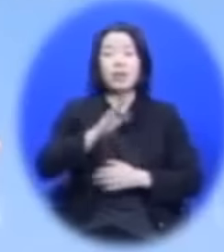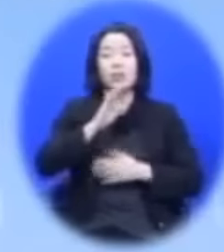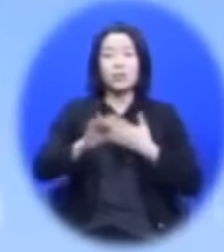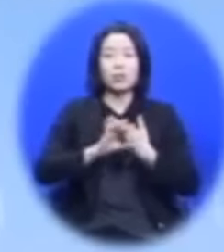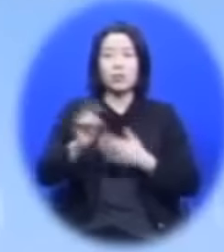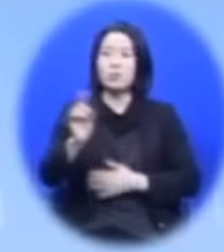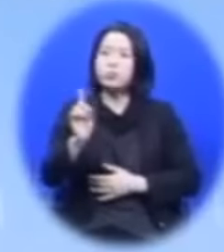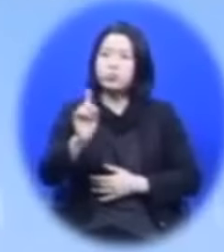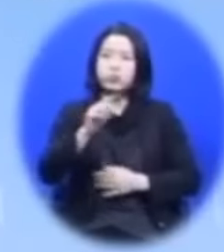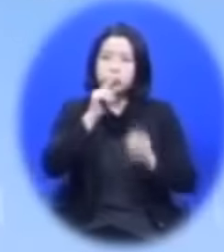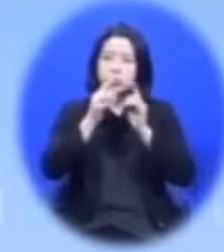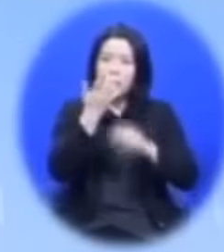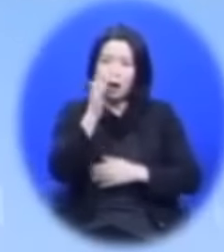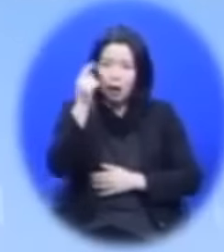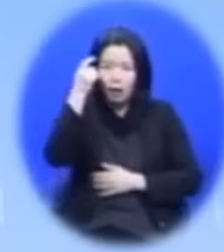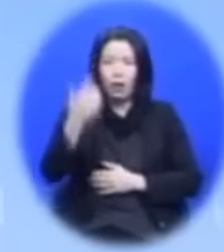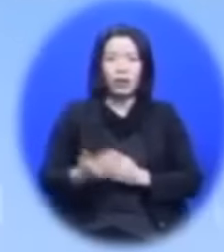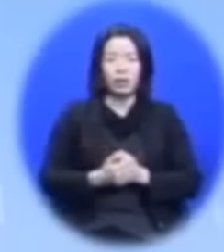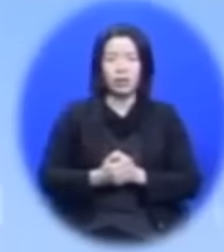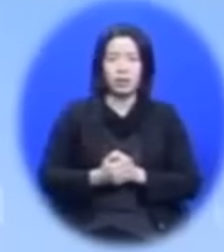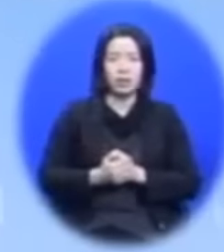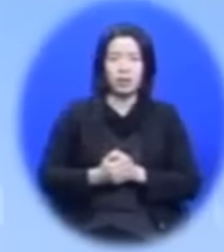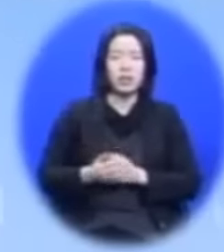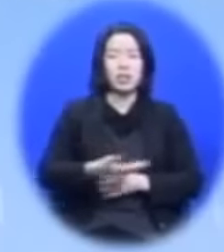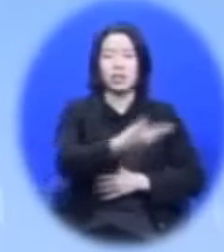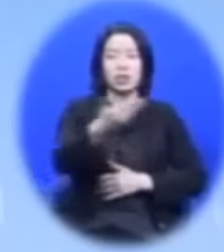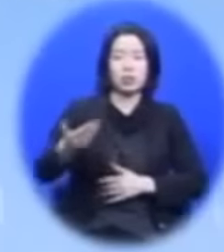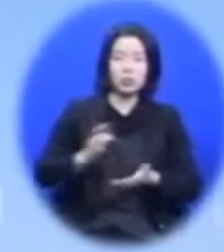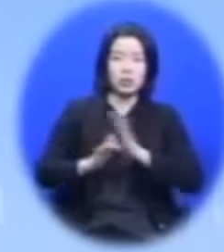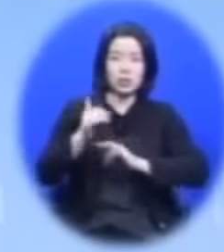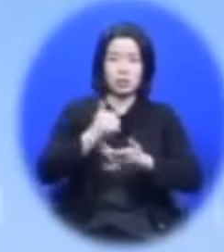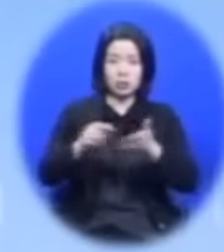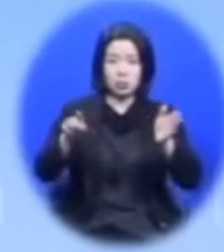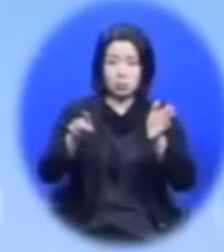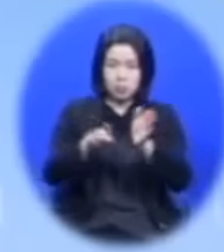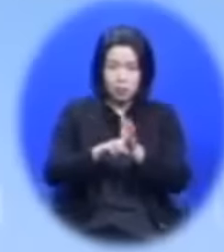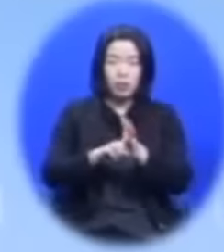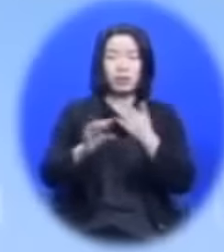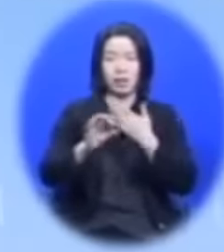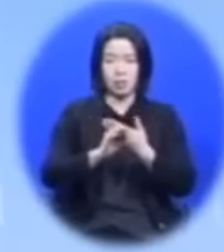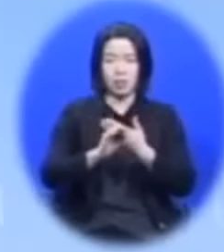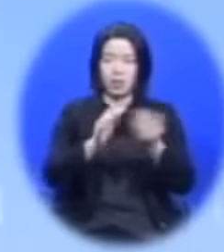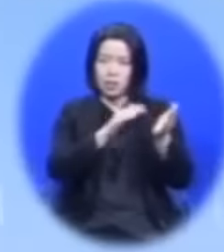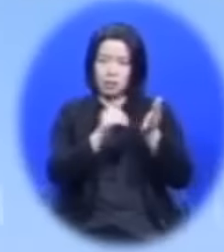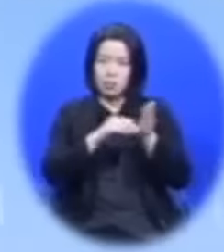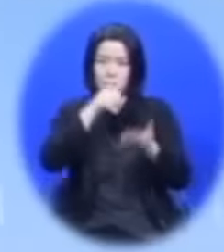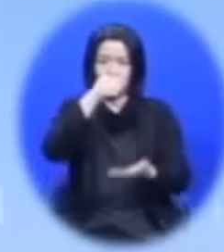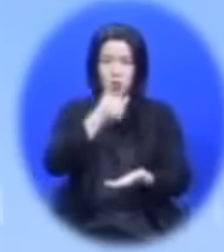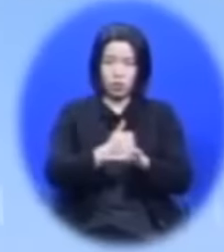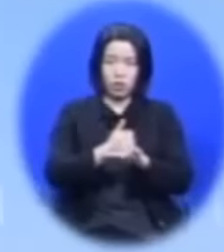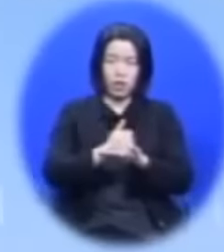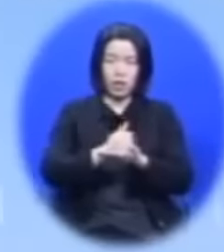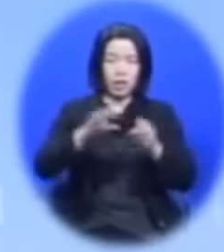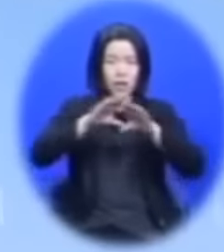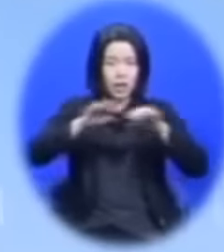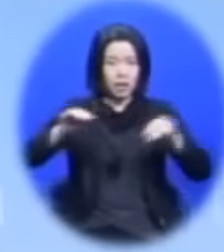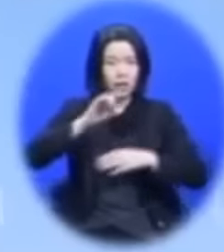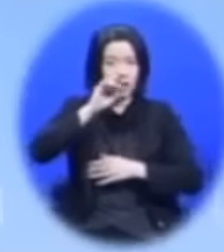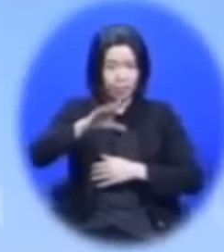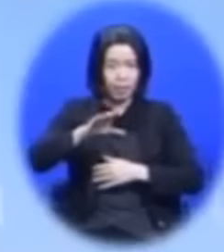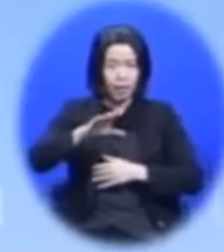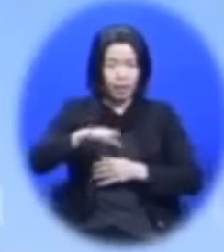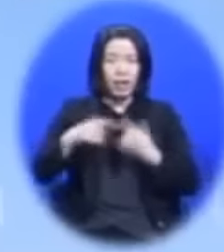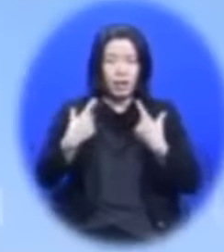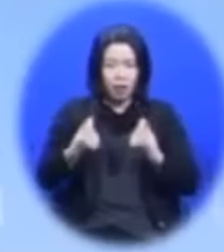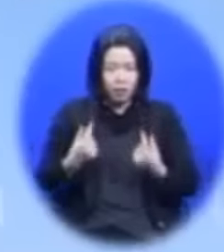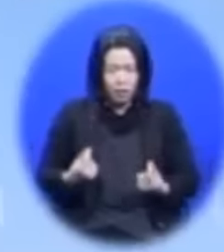무슨 이야기죠? 여러분이 예수님을 믿었다고 하면서 은밀한 죄가 해결이 안 되고